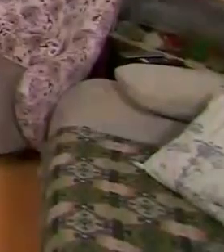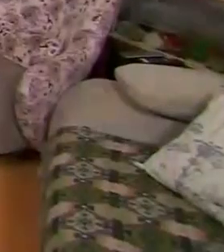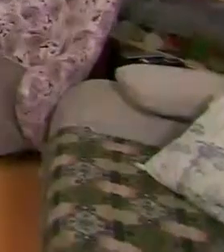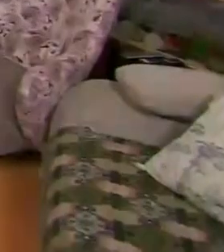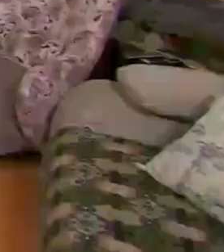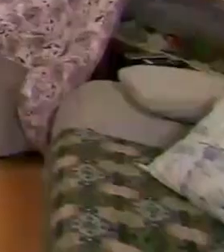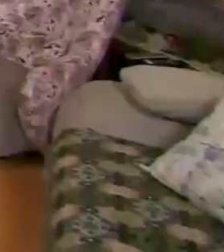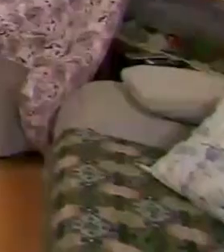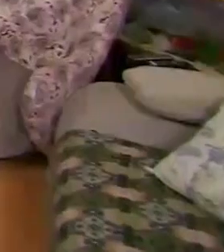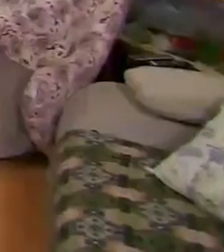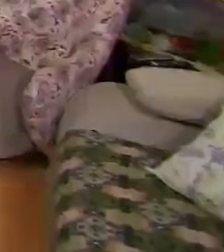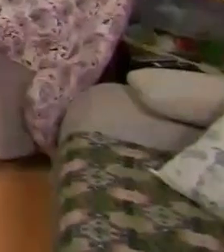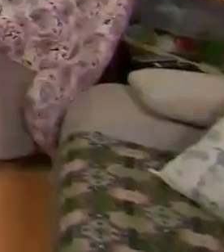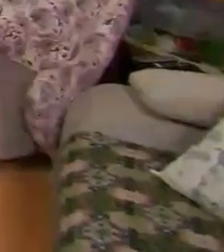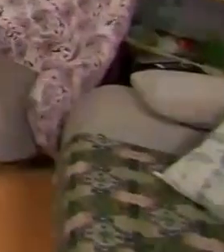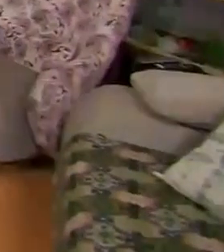Güzel, kapattık.